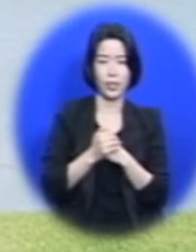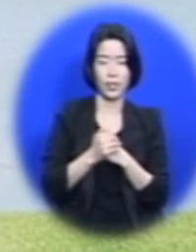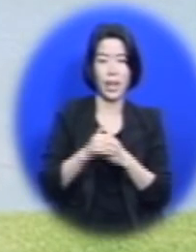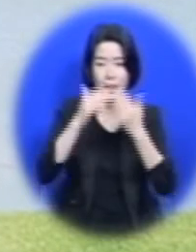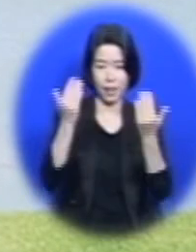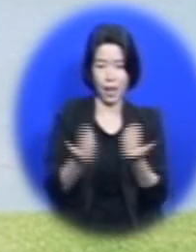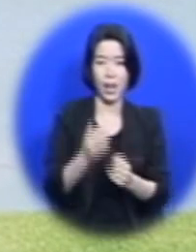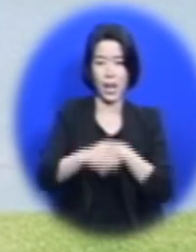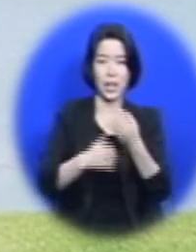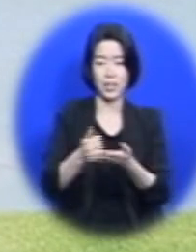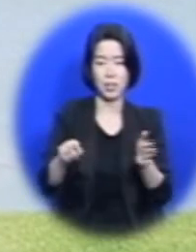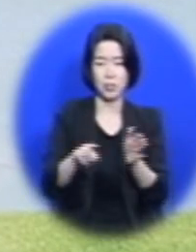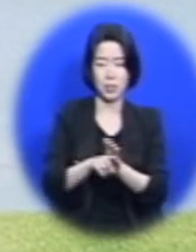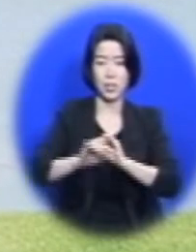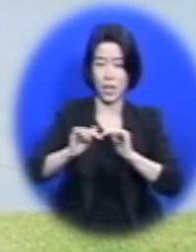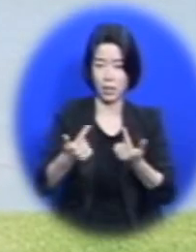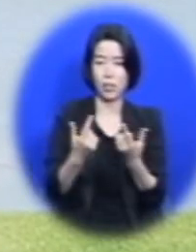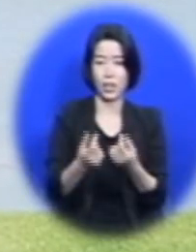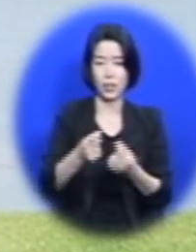다 하나님을 안 믿는 것 같아도